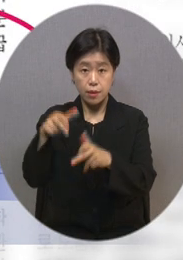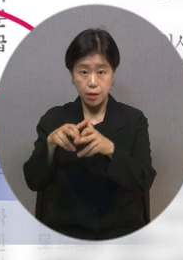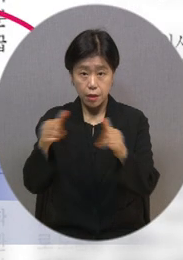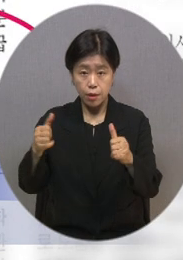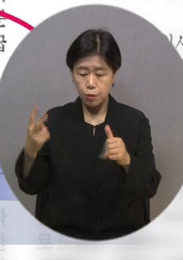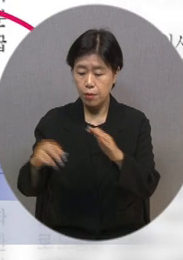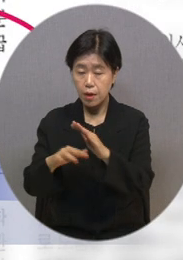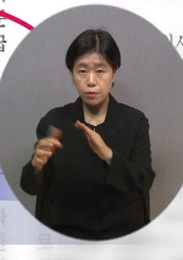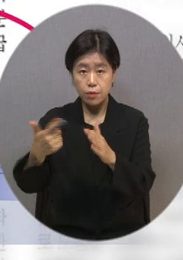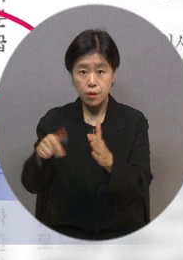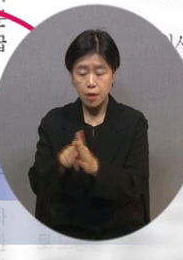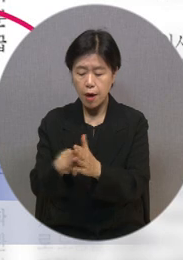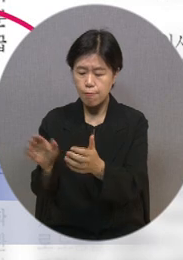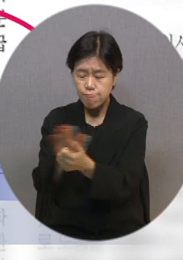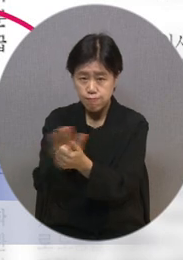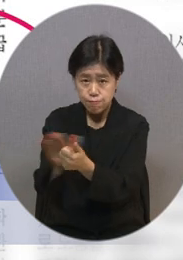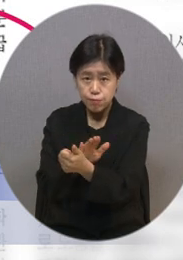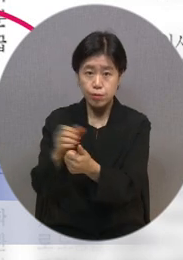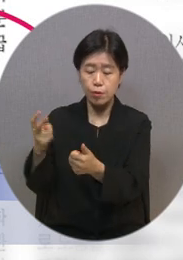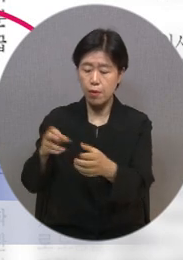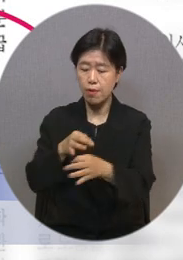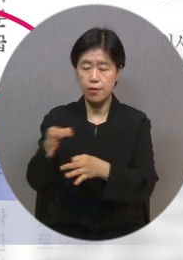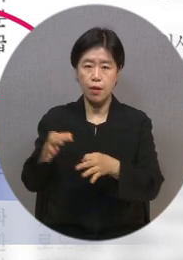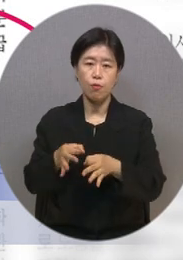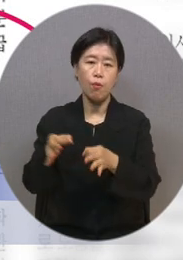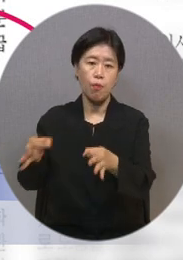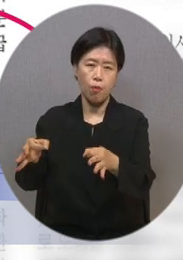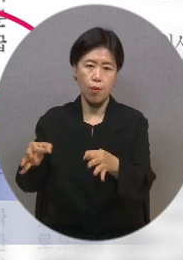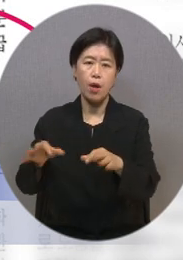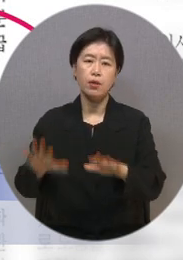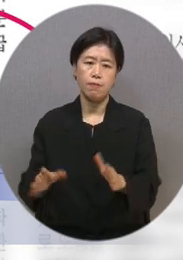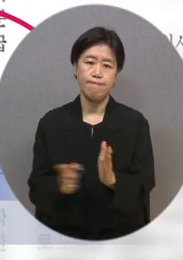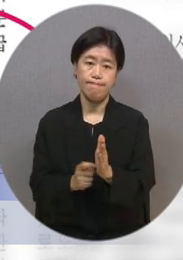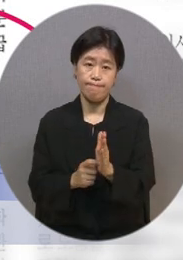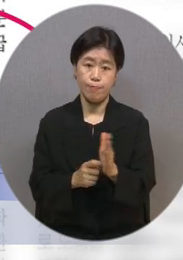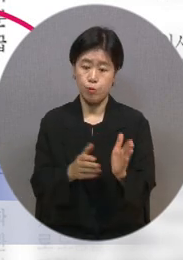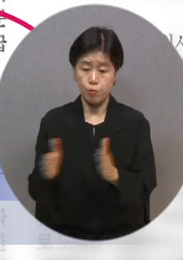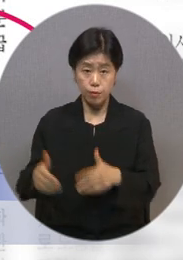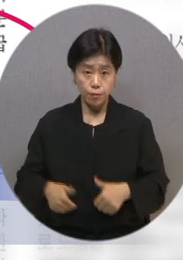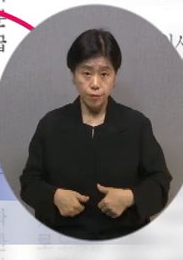충분한 돌봄과이 경제적 지원 대책 마련이 시급하다고